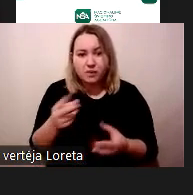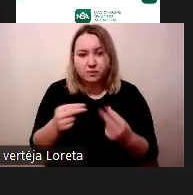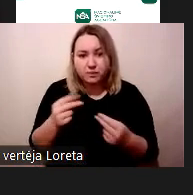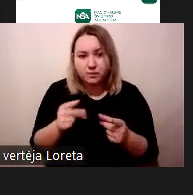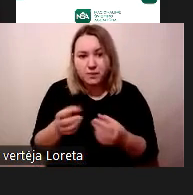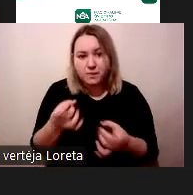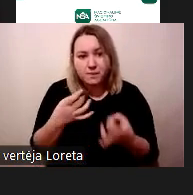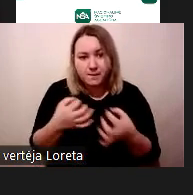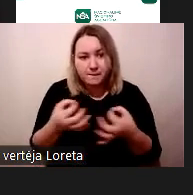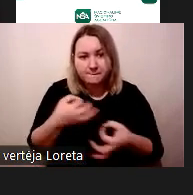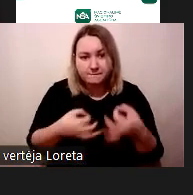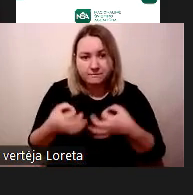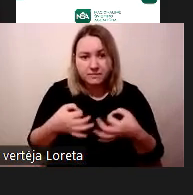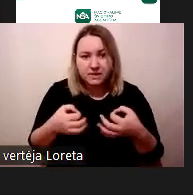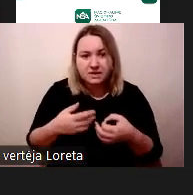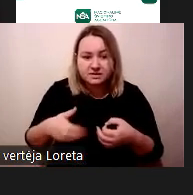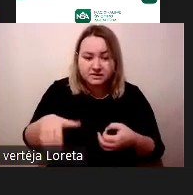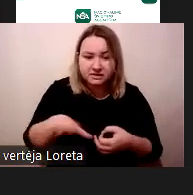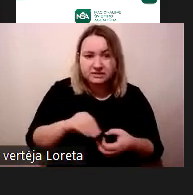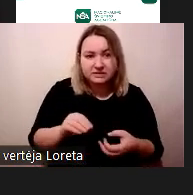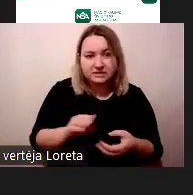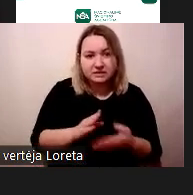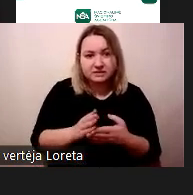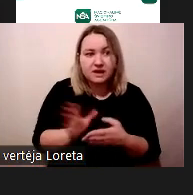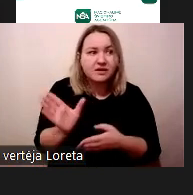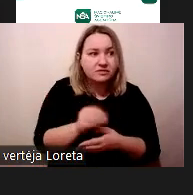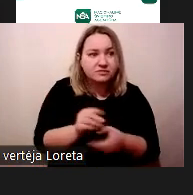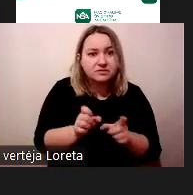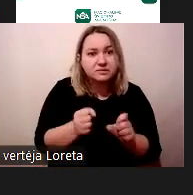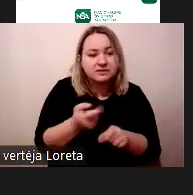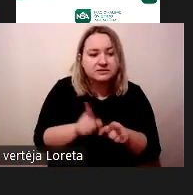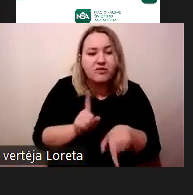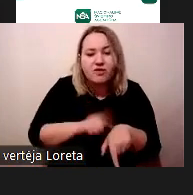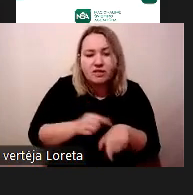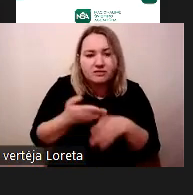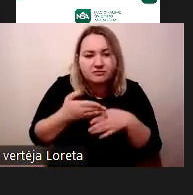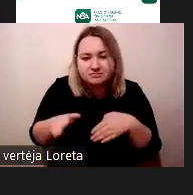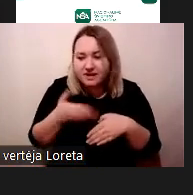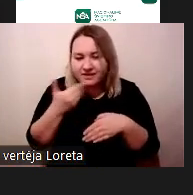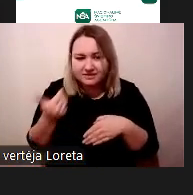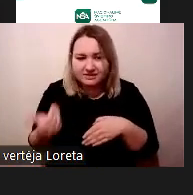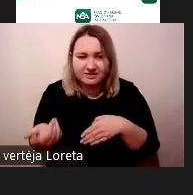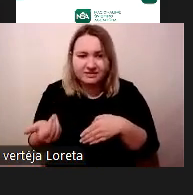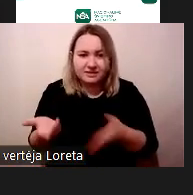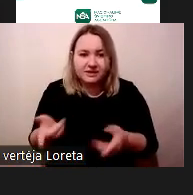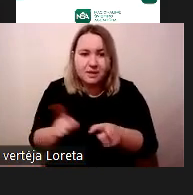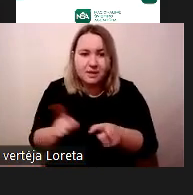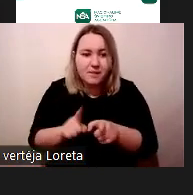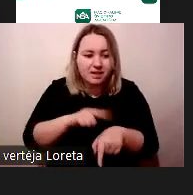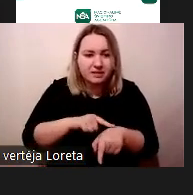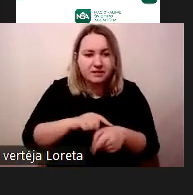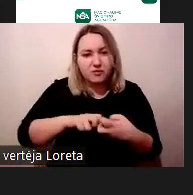Ne, visi turėtų skatinti skaitimą. Bet vėlgi tas laikas, ne? Laiko